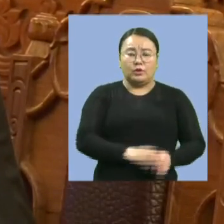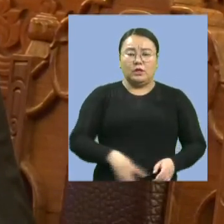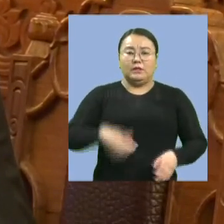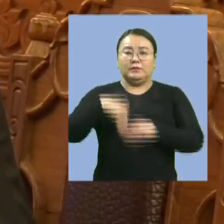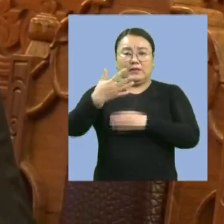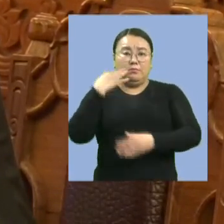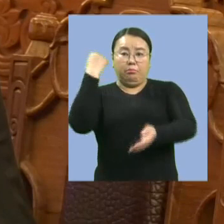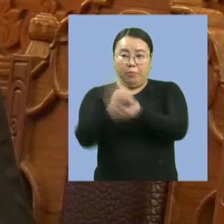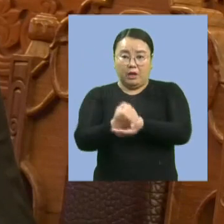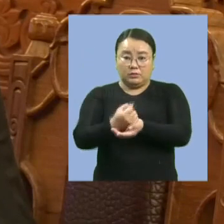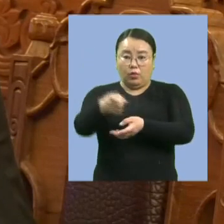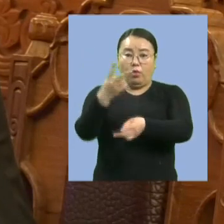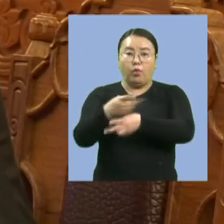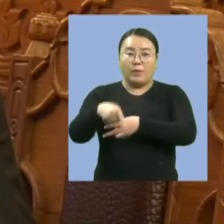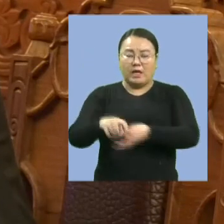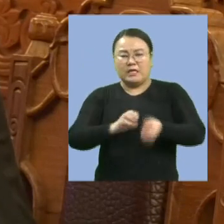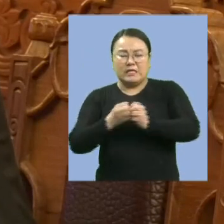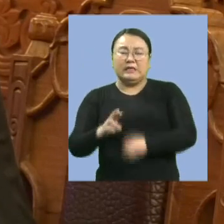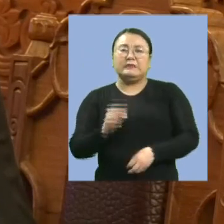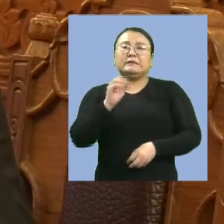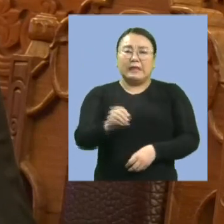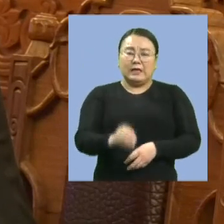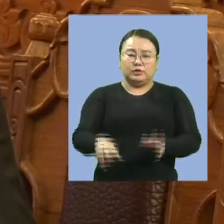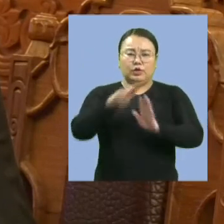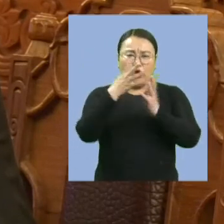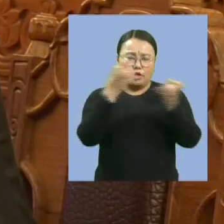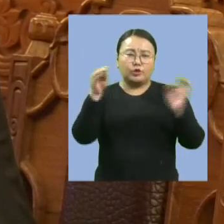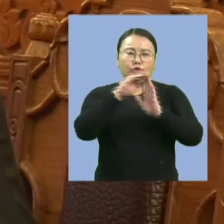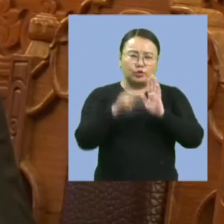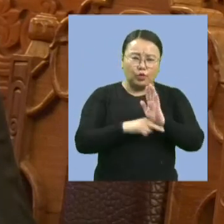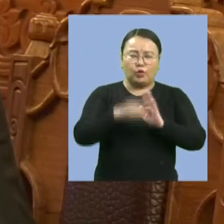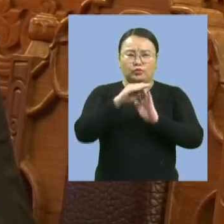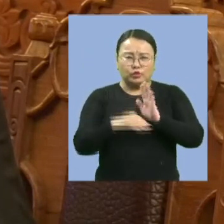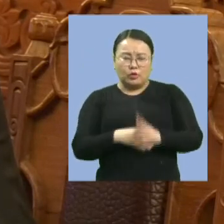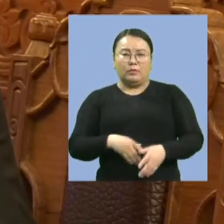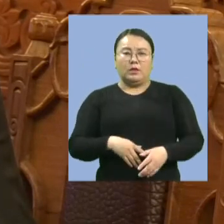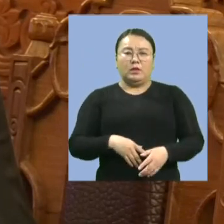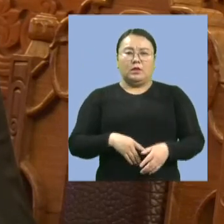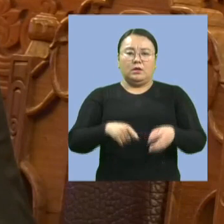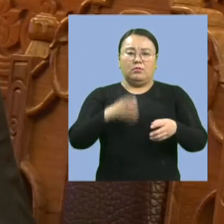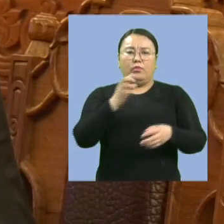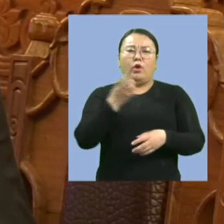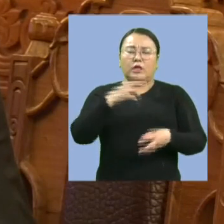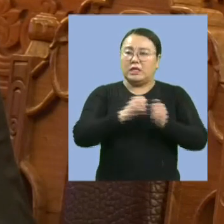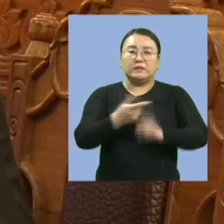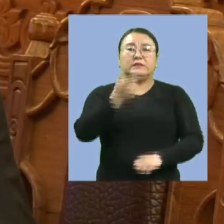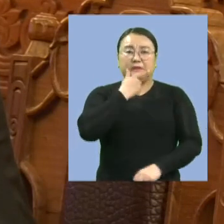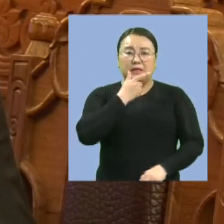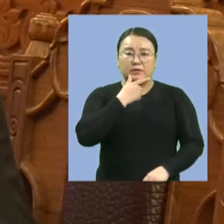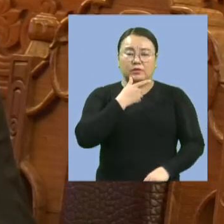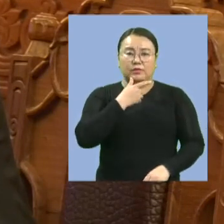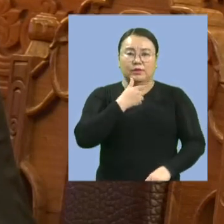батлагдсан хуулиудын хэрэгжилт бол олон дүрм журмууд буюу хөл гаргүй олон хуулиудаас бол хэрэгжиж